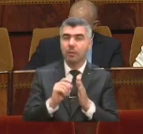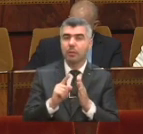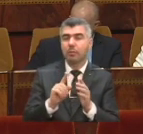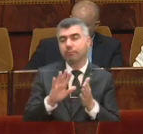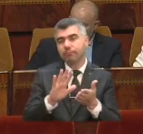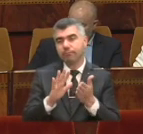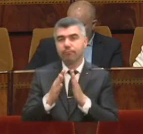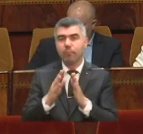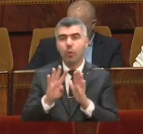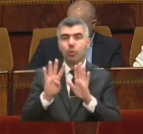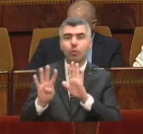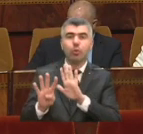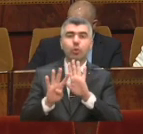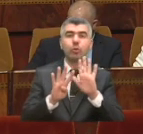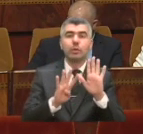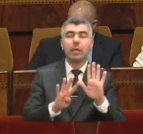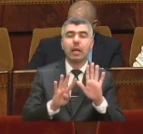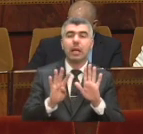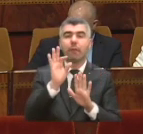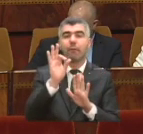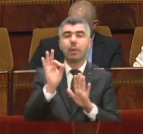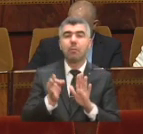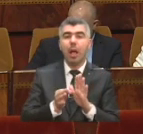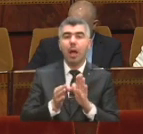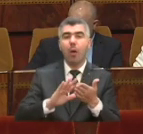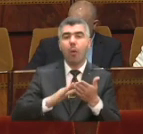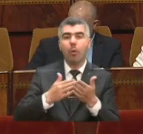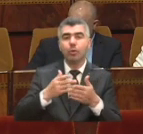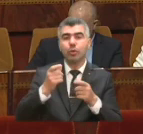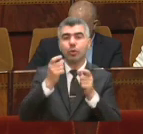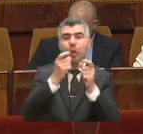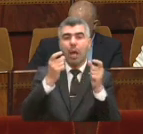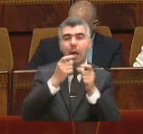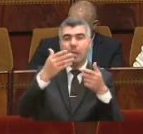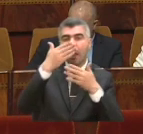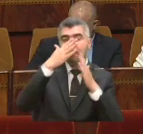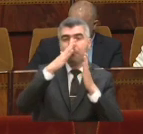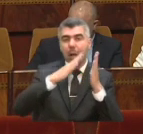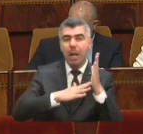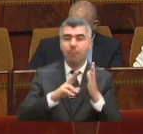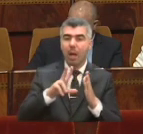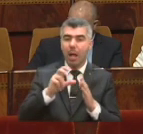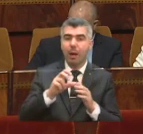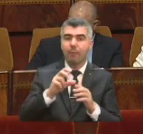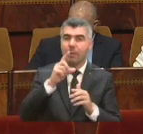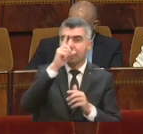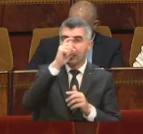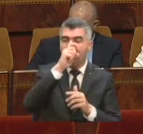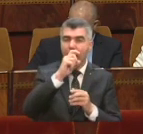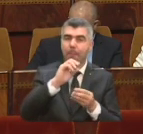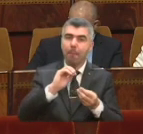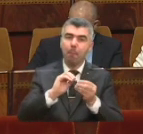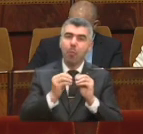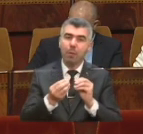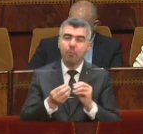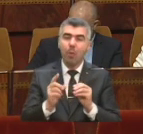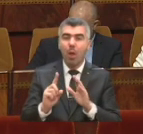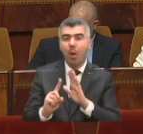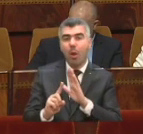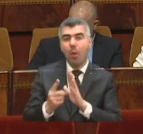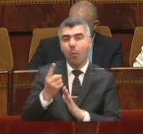تقريبا 99% من نسيج المقاولة في المغرب، وتتعرف إكراهات كبيرة سيد الوزير. ما أول إكراه